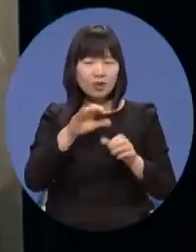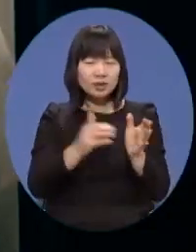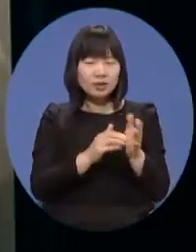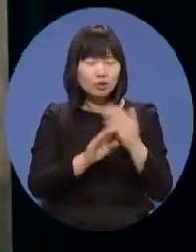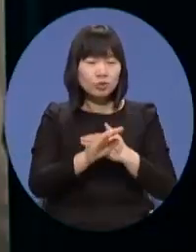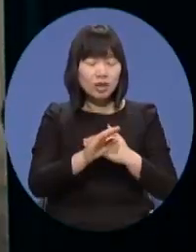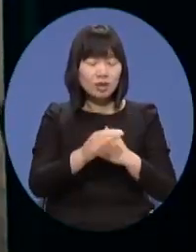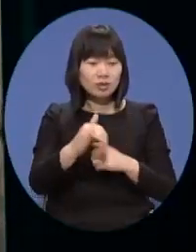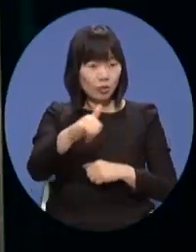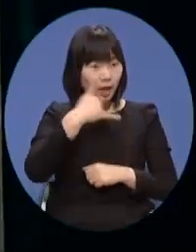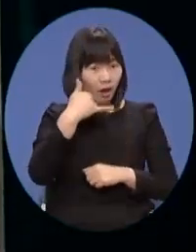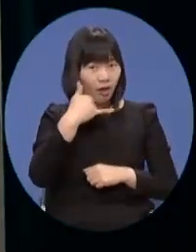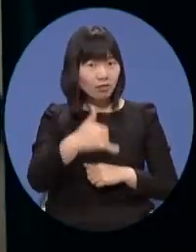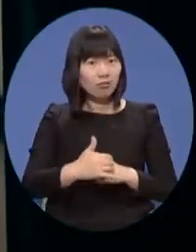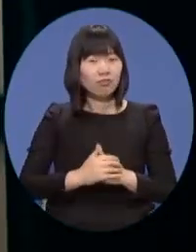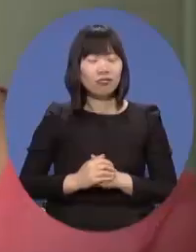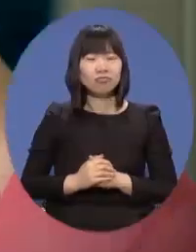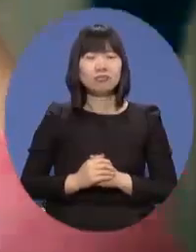전화해.